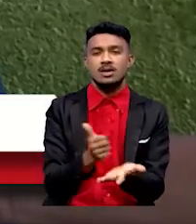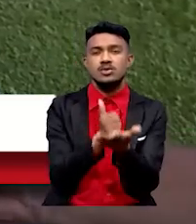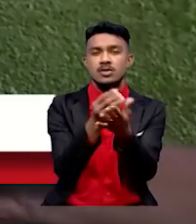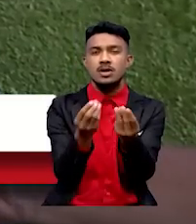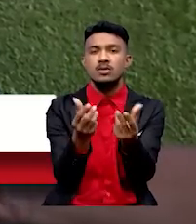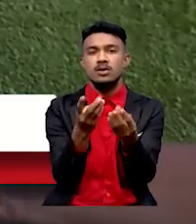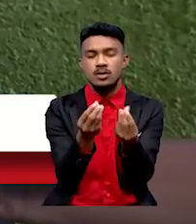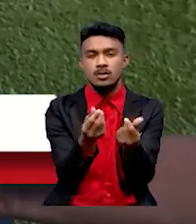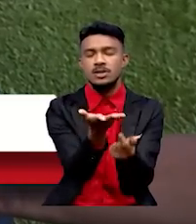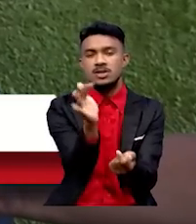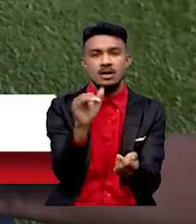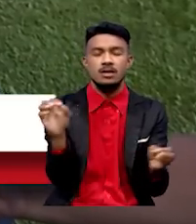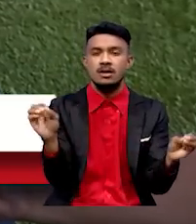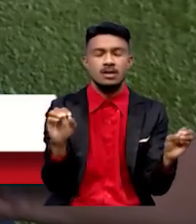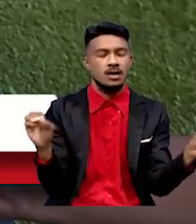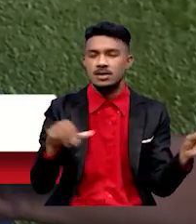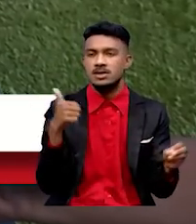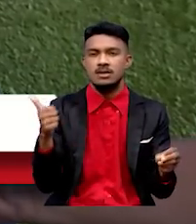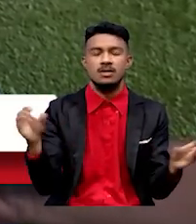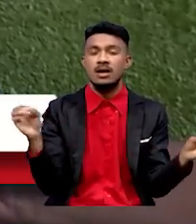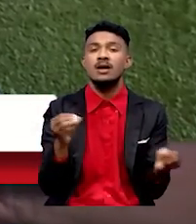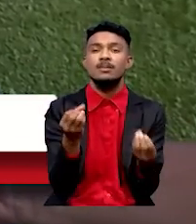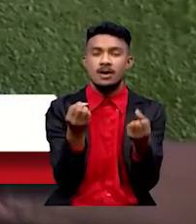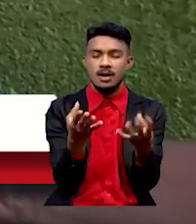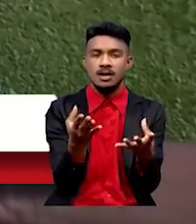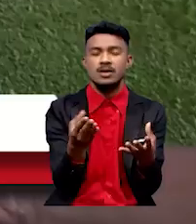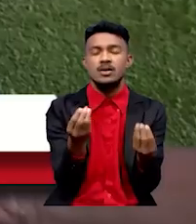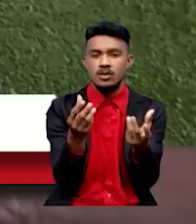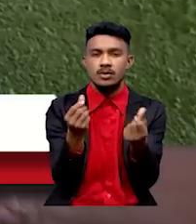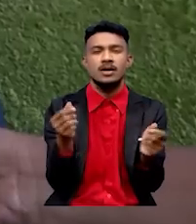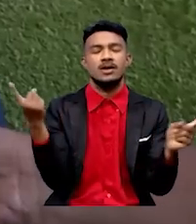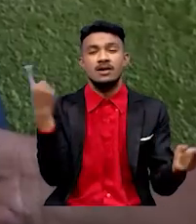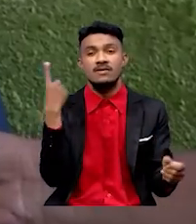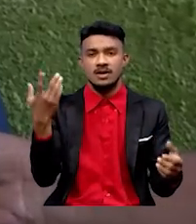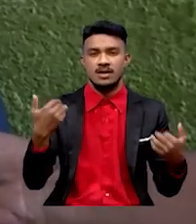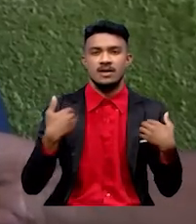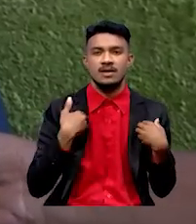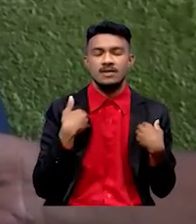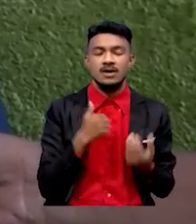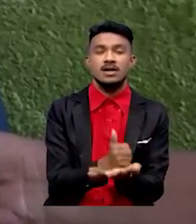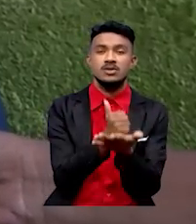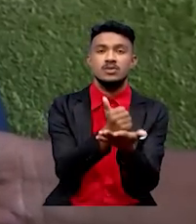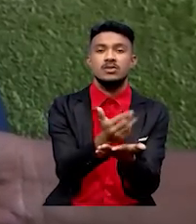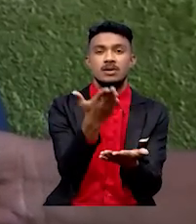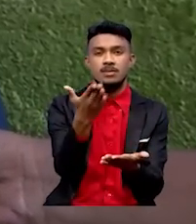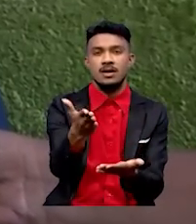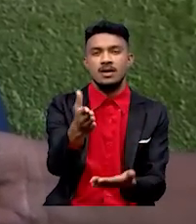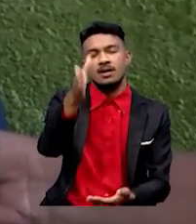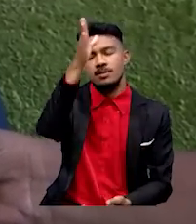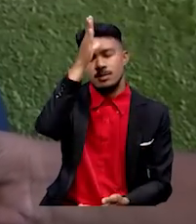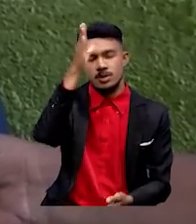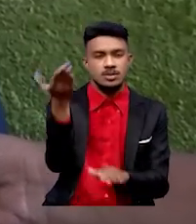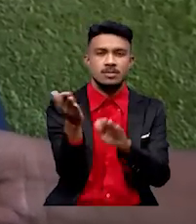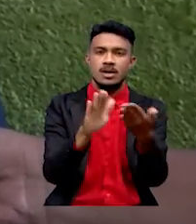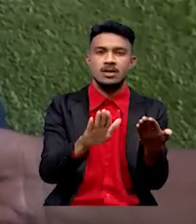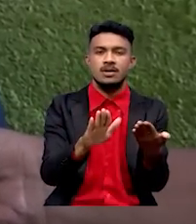ditana. Ne iya sem, lavara kuti itu ansa mbre iya. Se wong peta ajuda ba, ora kata sus mate ana.